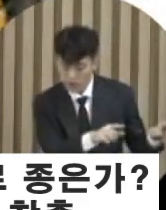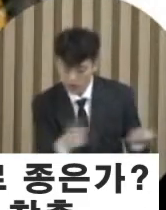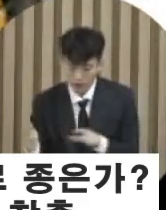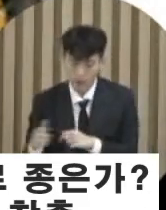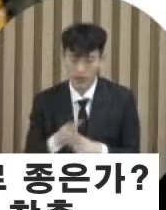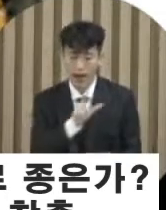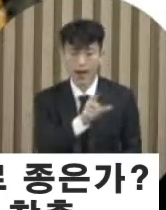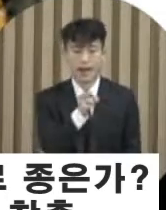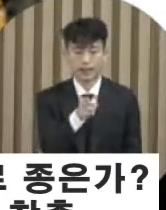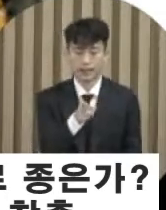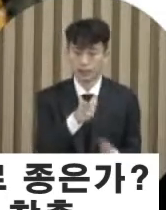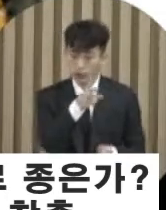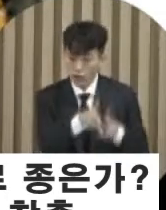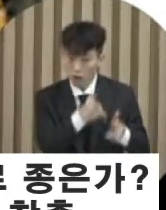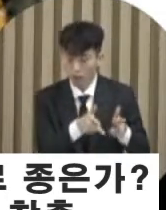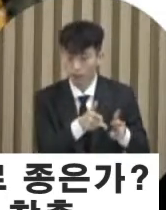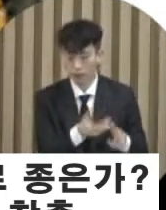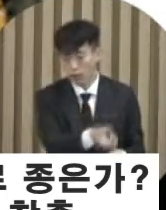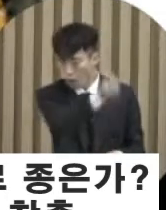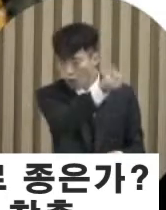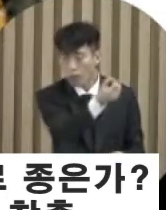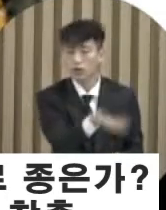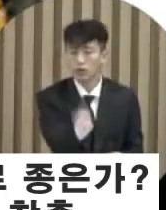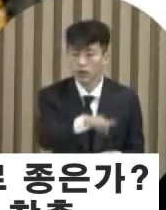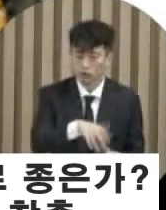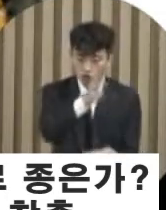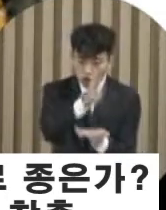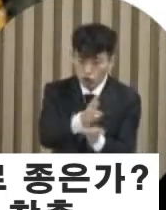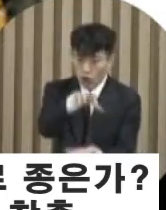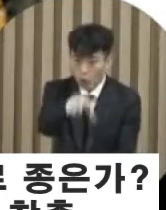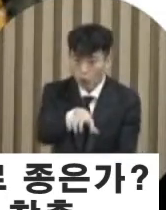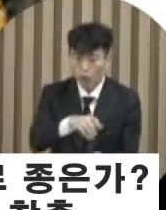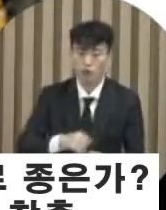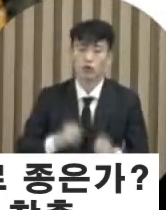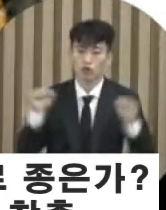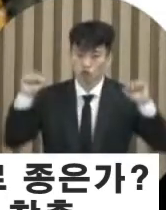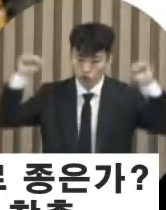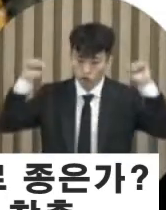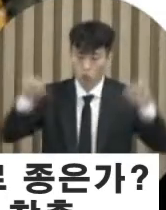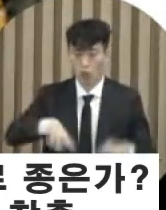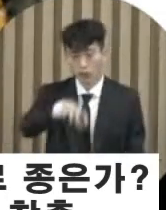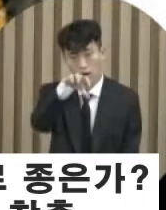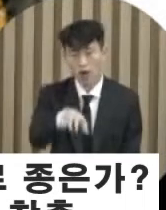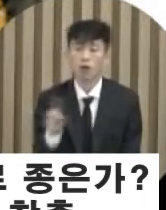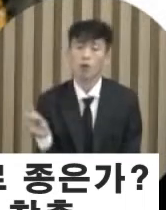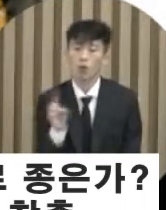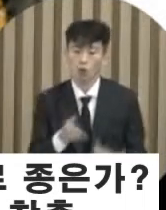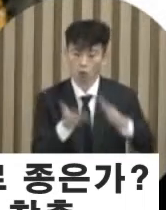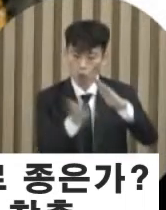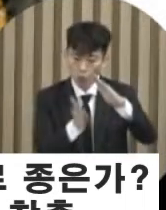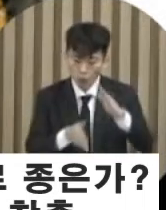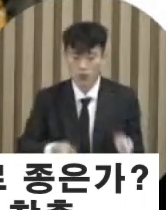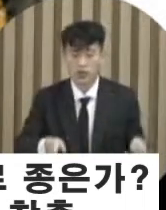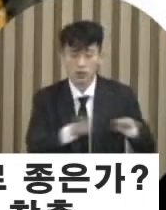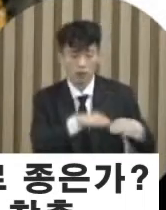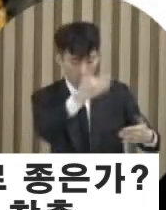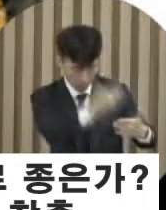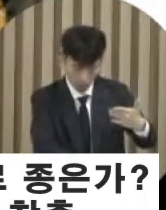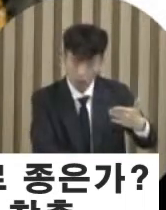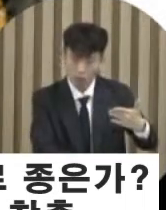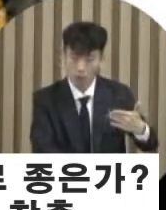시행자가 공급하지만 공공문화체육시설, 주차장, 운동장의 경우는 공공시설에서 제외되고